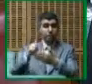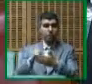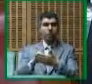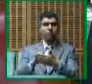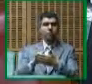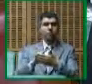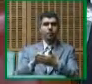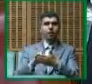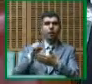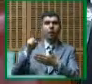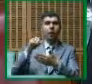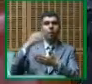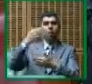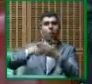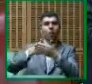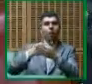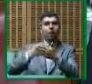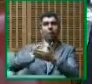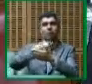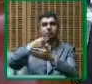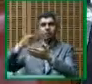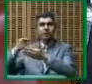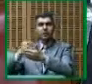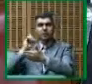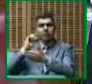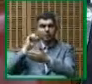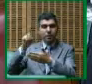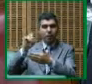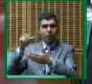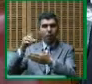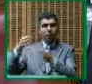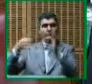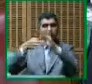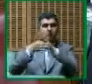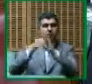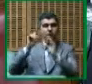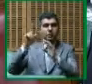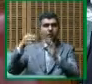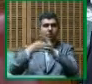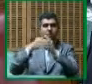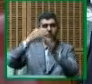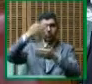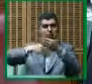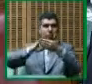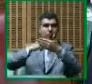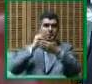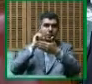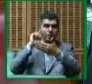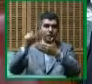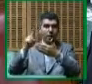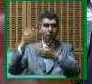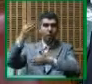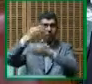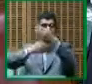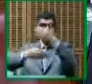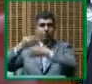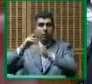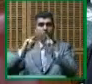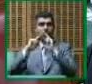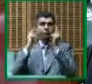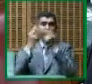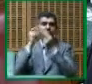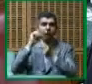الحر. فإذا أخذنا بعين الاعتبار هذا المعطى، فإن العجز المسجل مع الدول الموقعة على اتفاقية التبادل